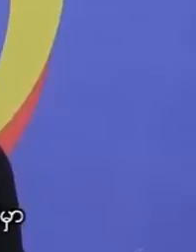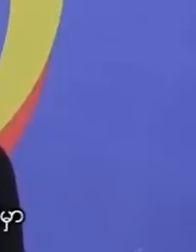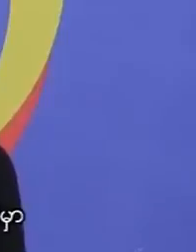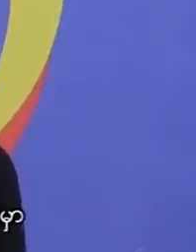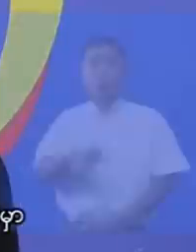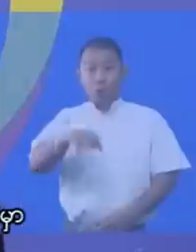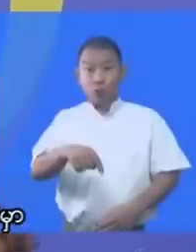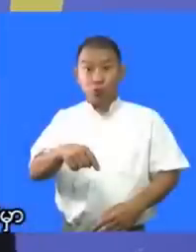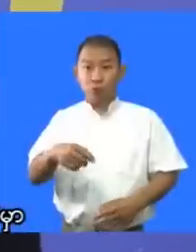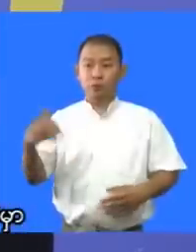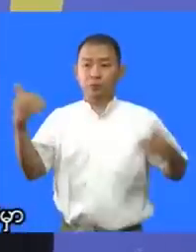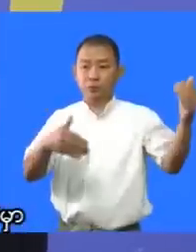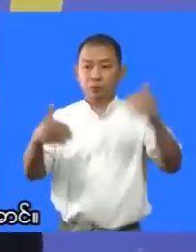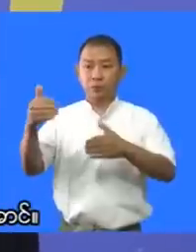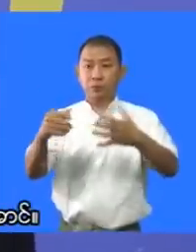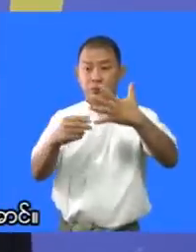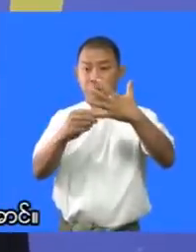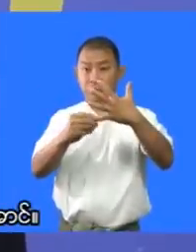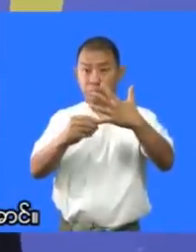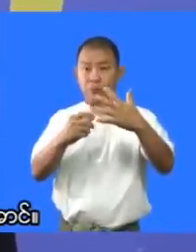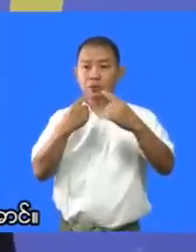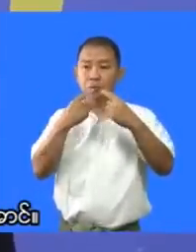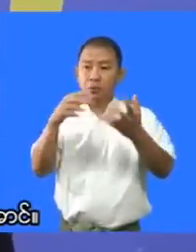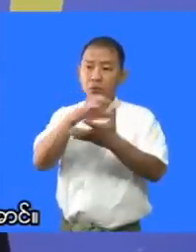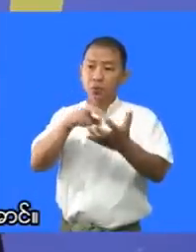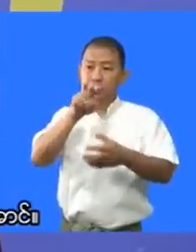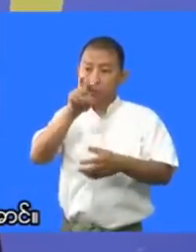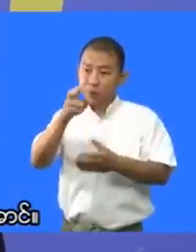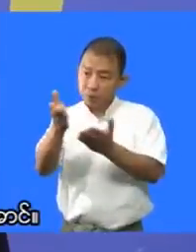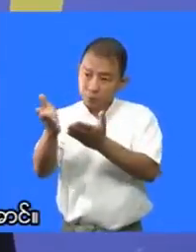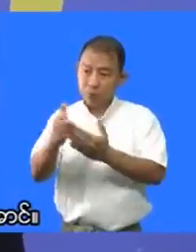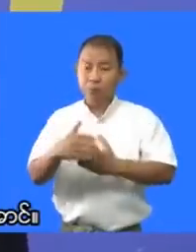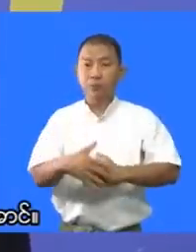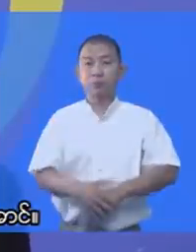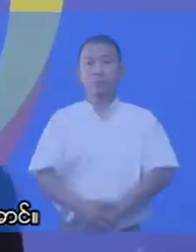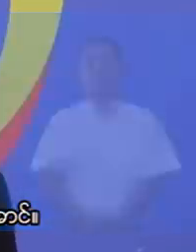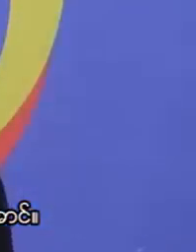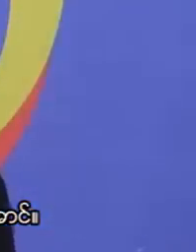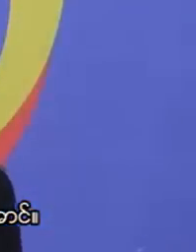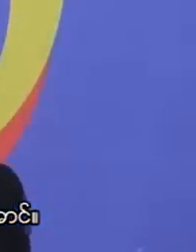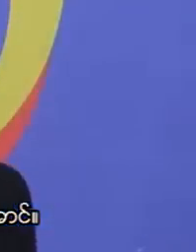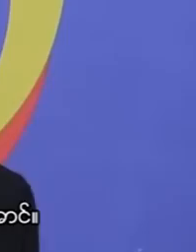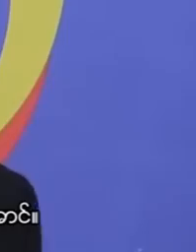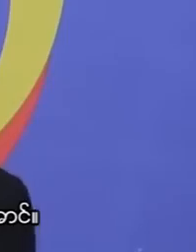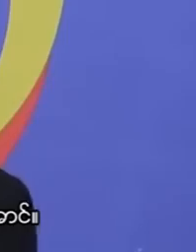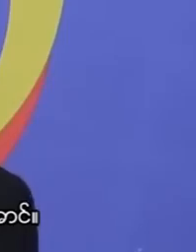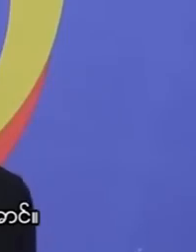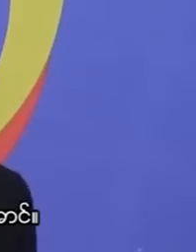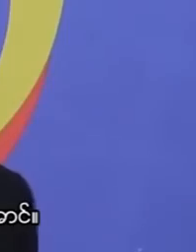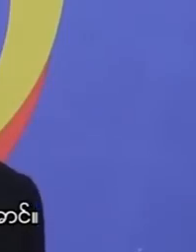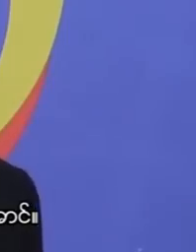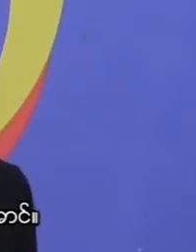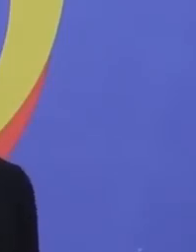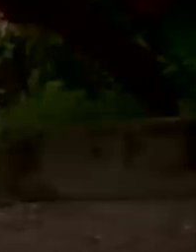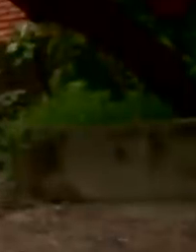ကျွန်တော်ဒီနေ့ဆွေးနွေးရတဲ့အကြောင်းအရာတွေမှာနောက်ထပ်ဒီကိုမရောက်လာနိုင်တဲ့ပြင်စမမြောက်နော်ဆွေးနွေးသူလည်းကျွန်တော်တို့သူဆွေးနွေးတာ